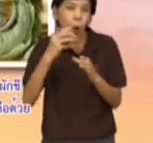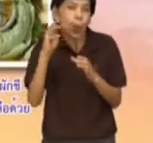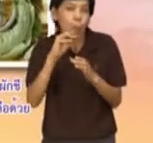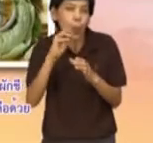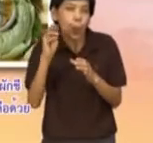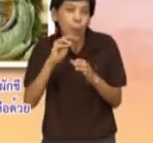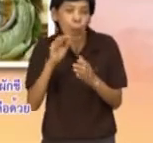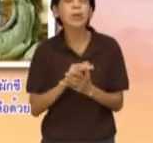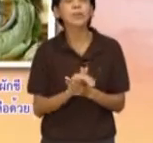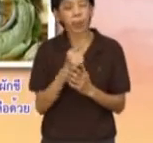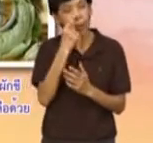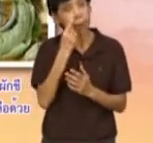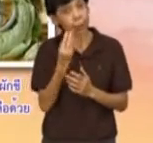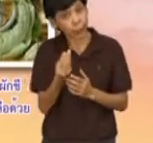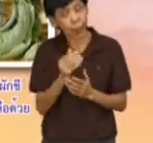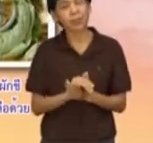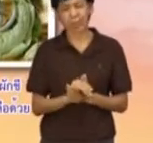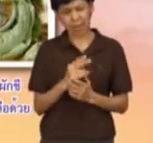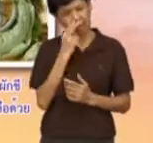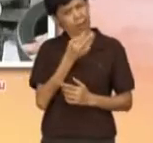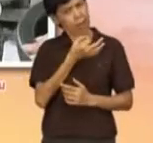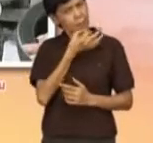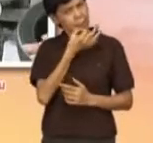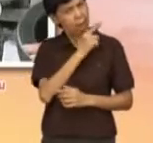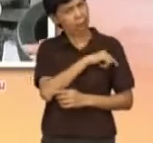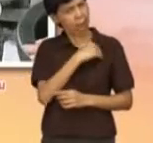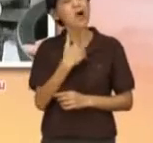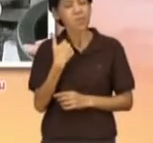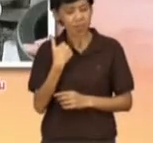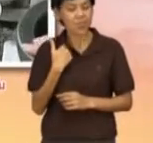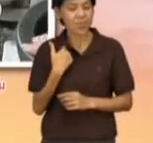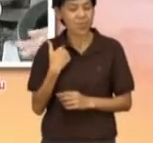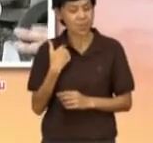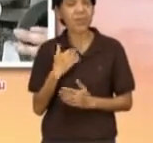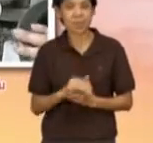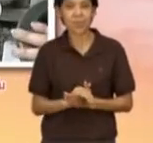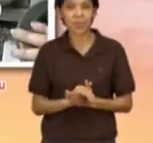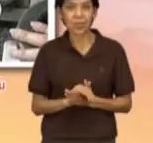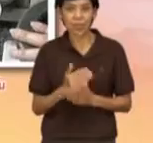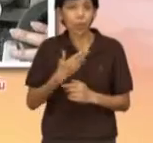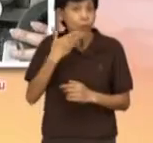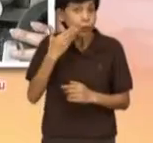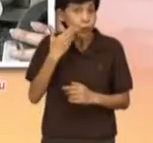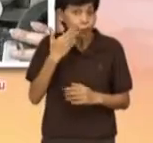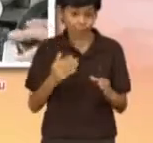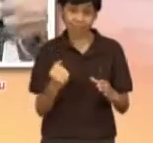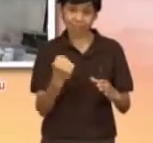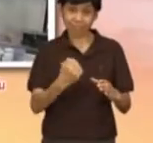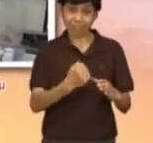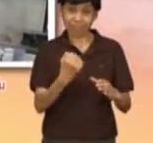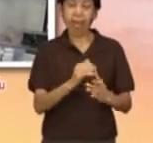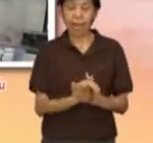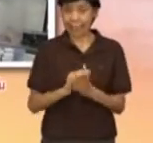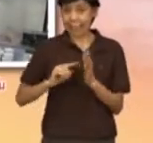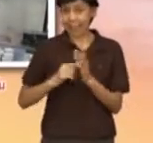หอมแดงกะปิแล้วก็เห็นเกลือด้วย เดี๋ยวพอเราเอาพริกเนี่ยใส่ครกใส่เลยนะคะ ค่ะเดี๋ยว